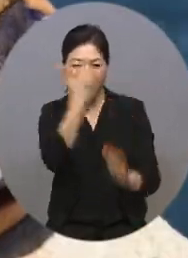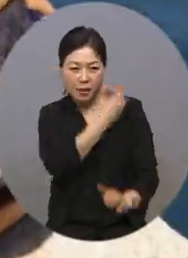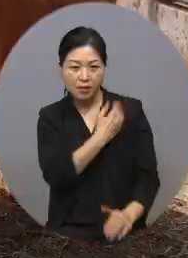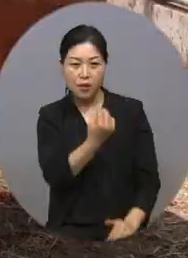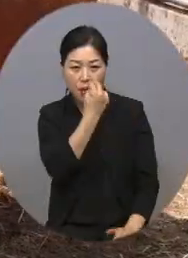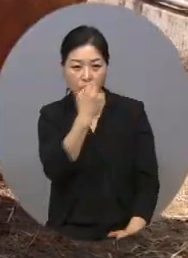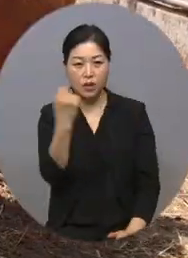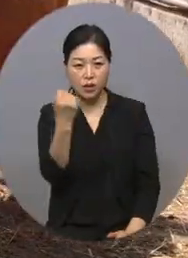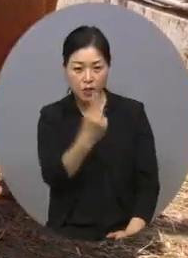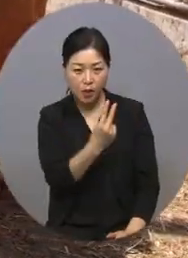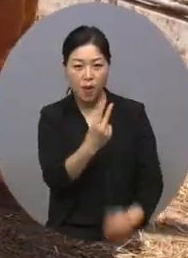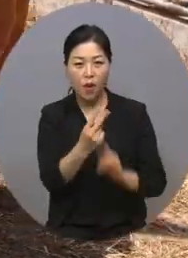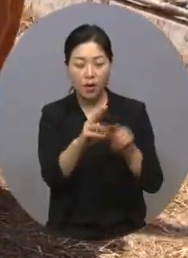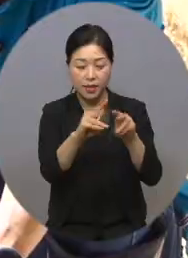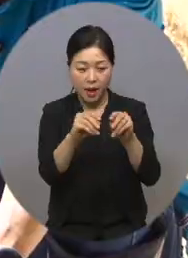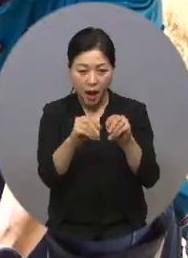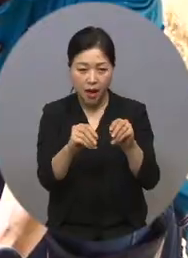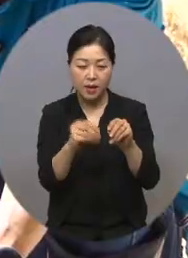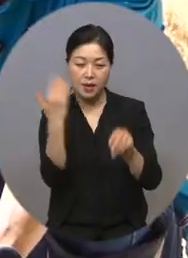청정 바다, 그리고